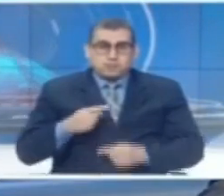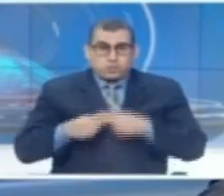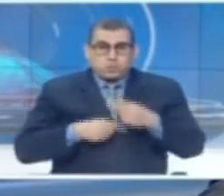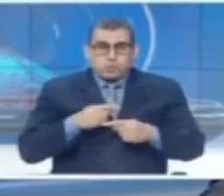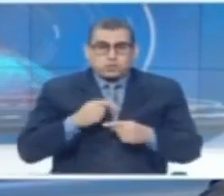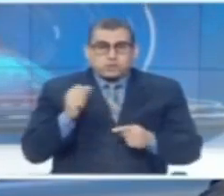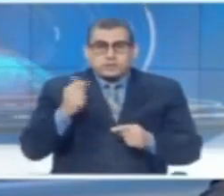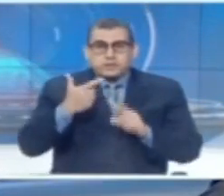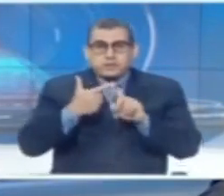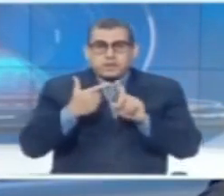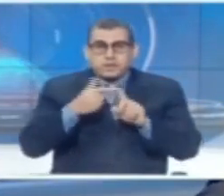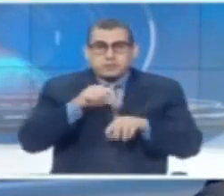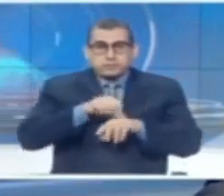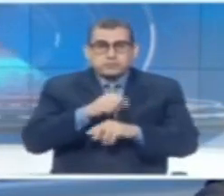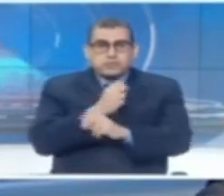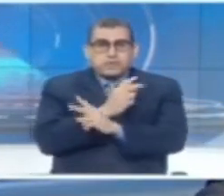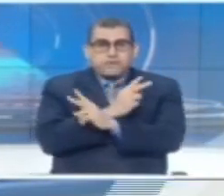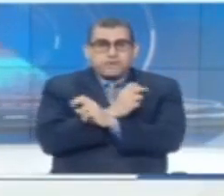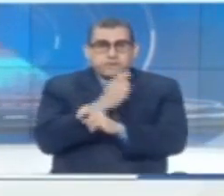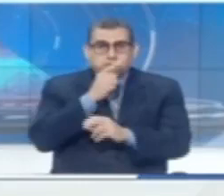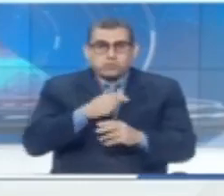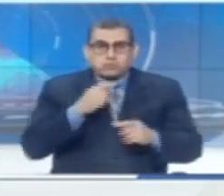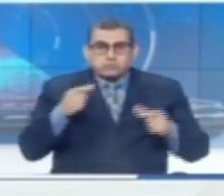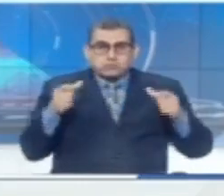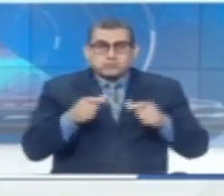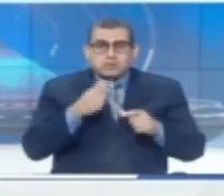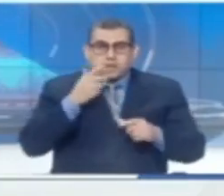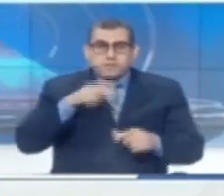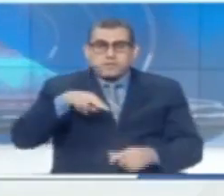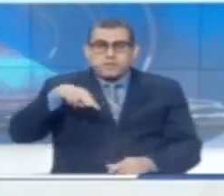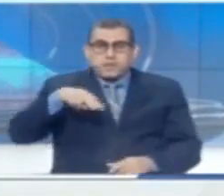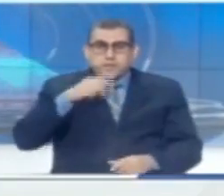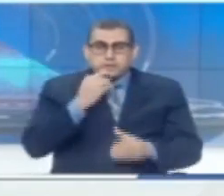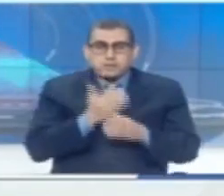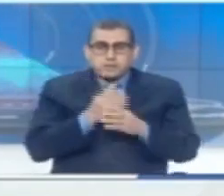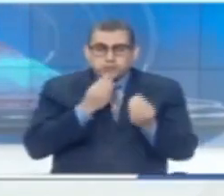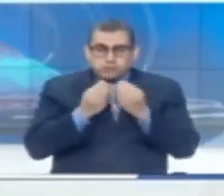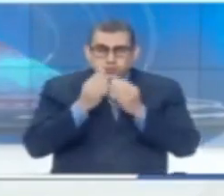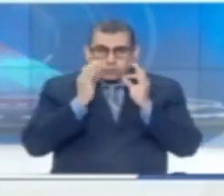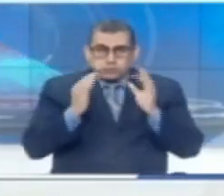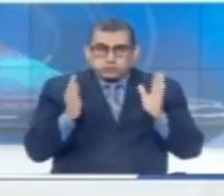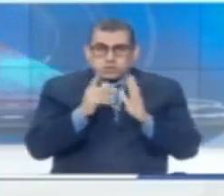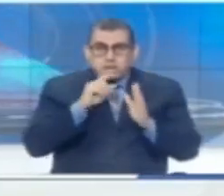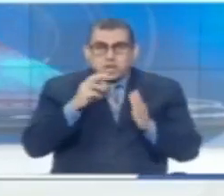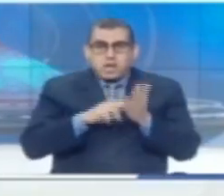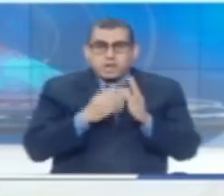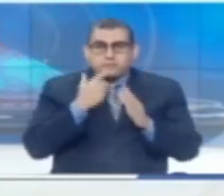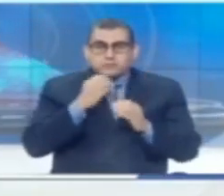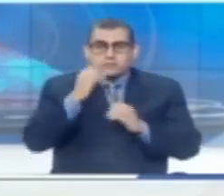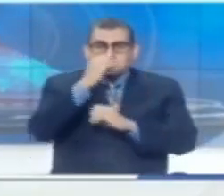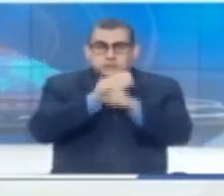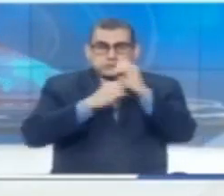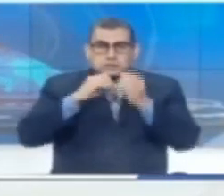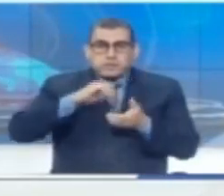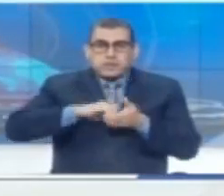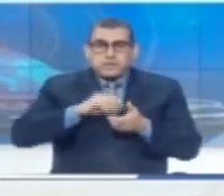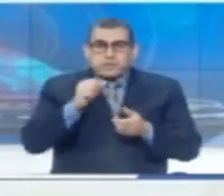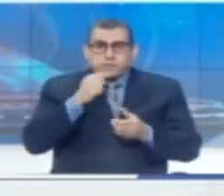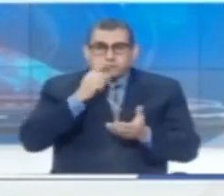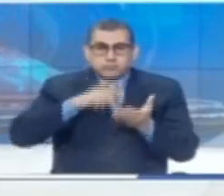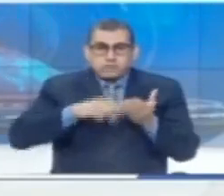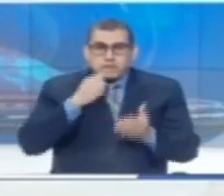تتواصل اليوم الثاني في فيينا أعمال الجولة الثامنة من المفاوضات غير المباشرة بشأن إنقاذ الاتفاق النووي المبرم